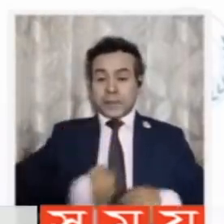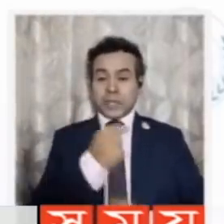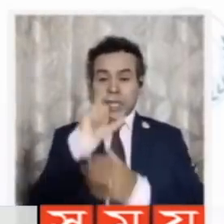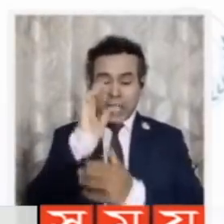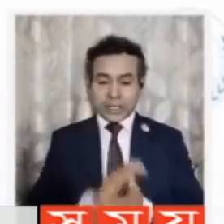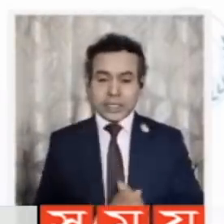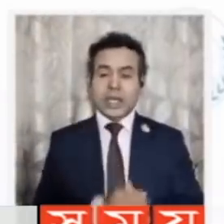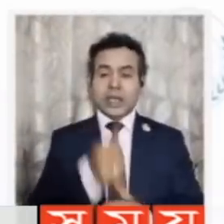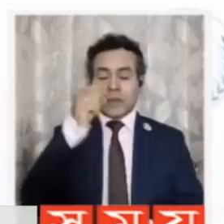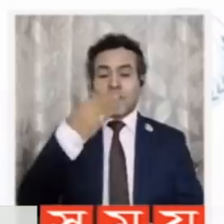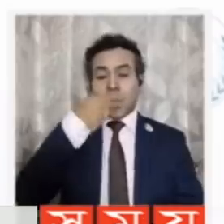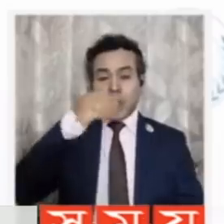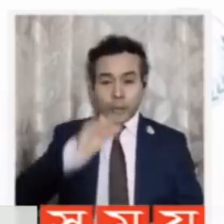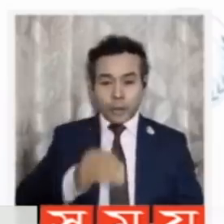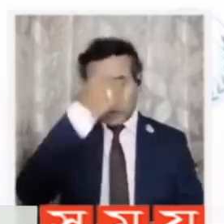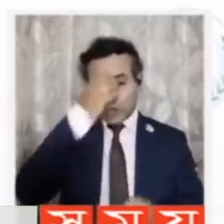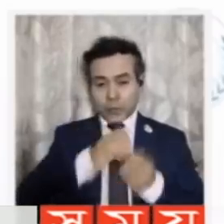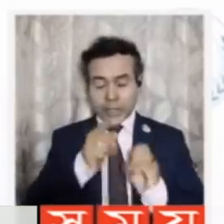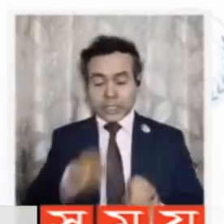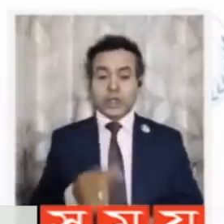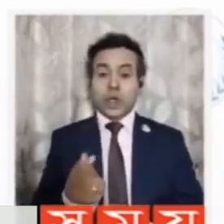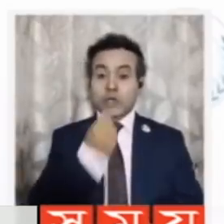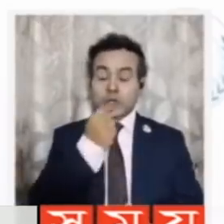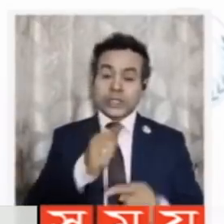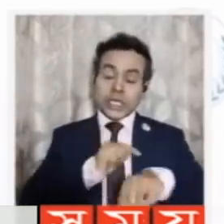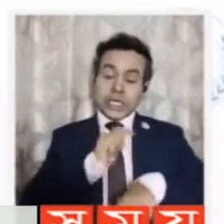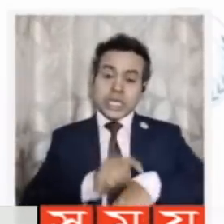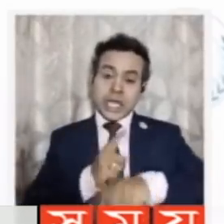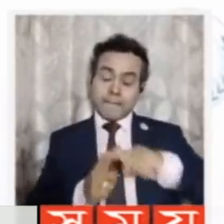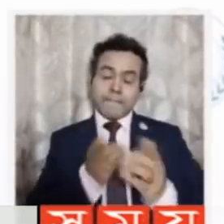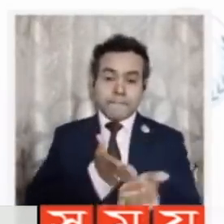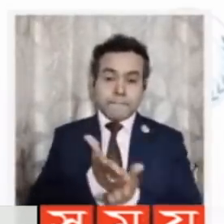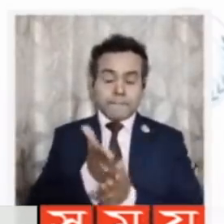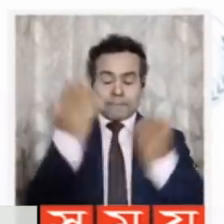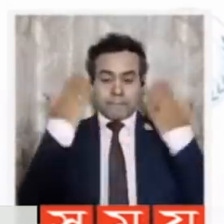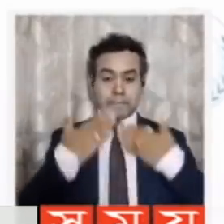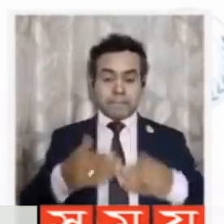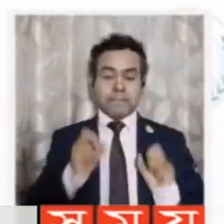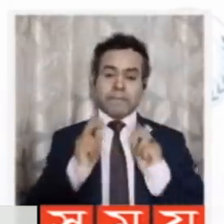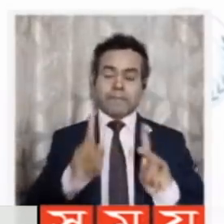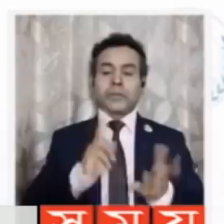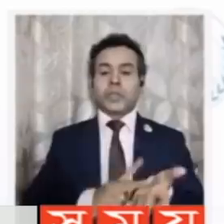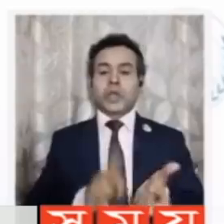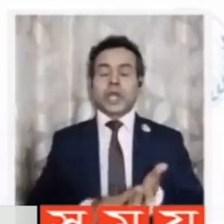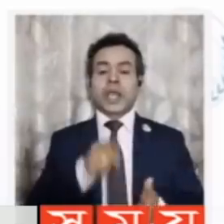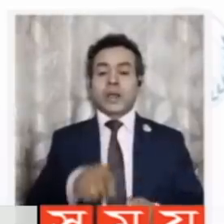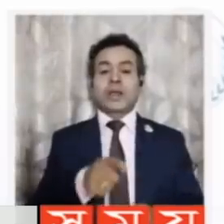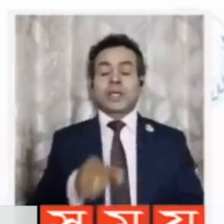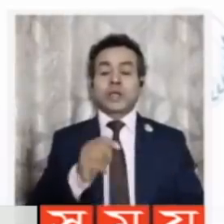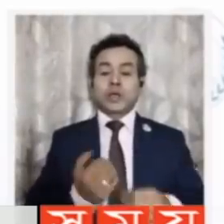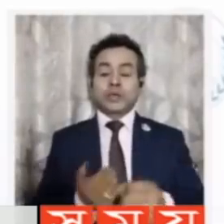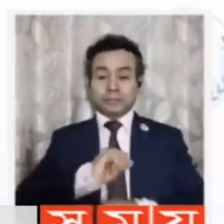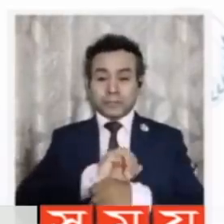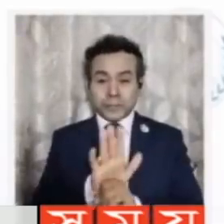ঔষধ সেবন করে এই অসুখগুলি নিয়ন্ত্রণে রাখতে হবে। কাজেই আপনার নিজের রোগ প্রতিরোধের জন্য সচেতন